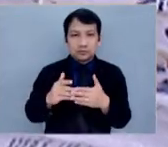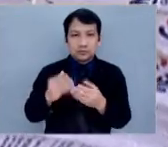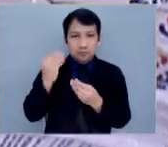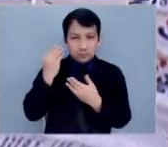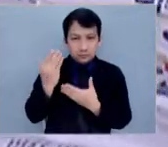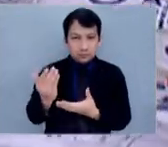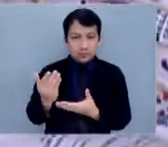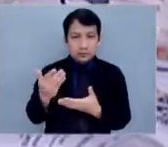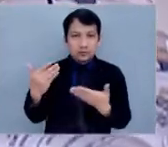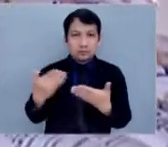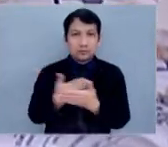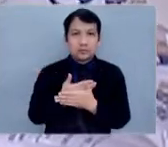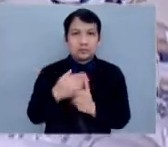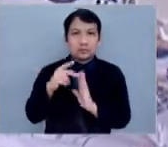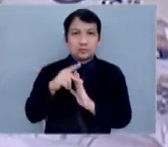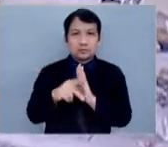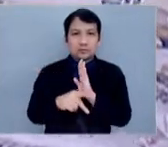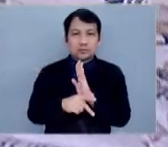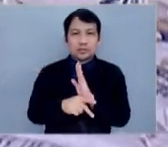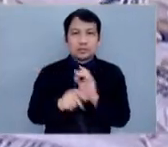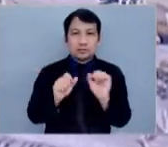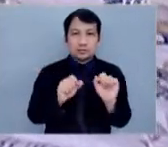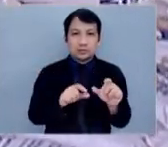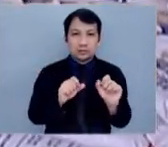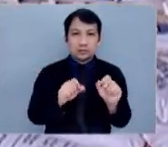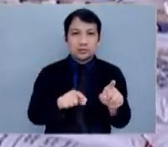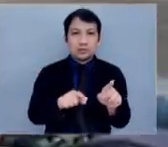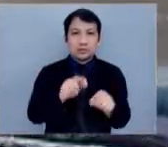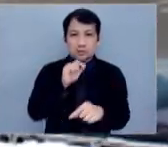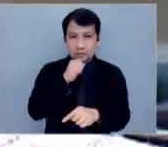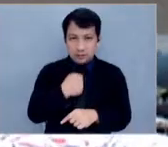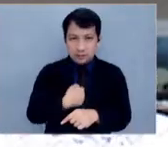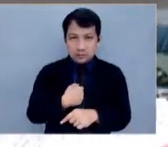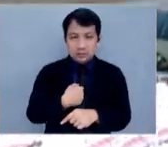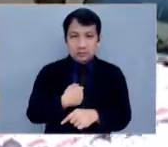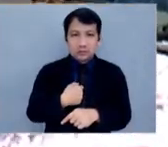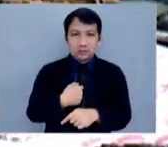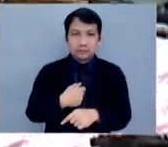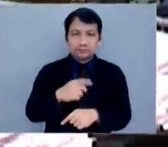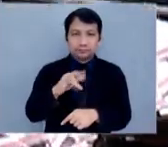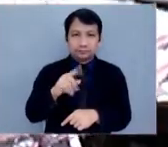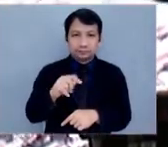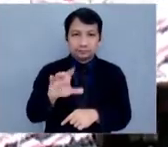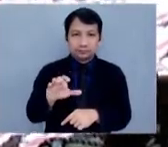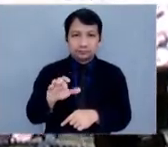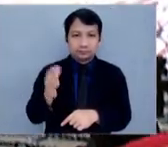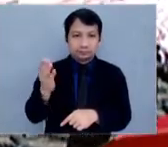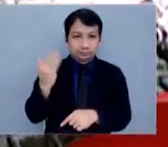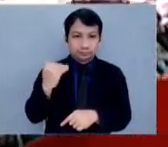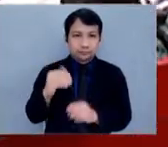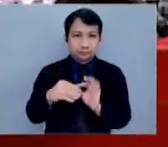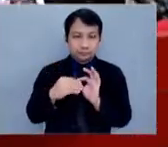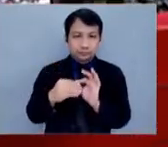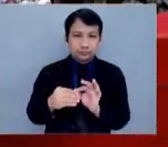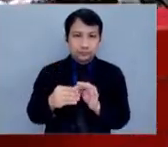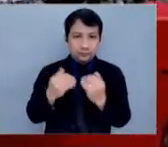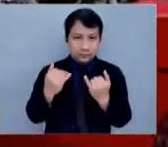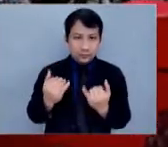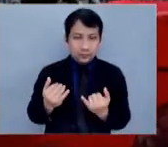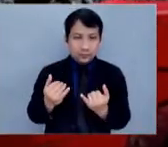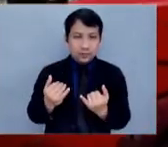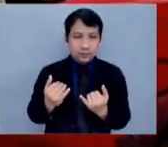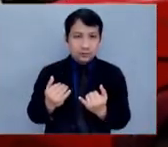bagong guidelines sa pagbebenta ng mga palumang stock ng bigas. Kung dati ay first come, first serve, ngayon auction